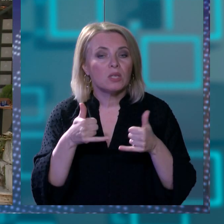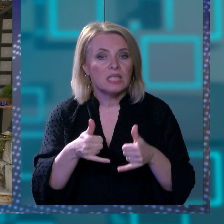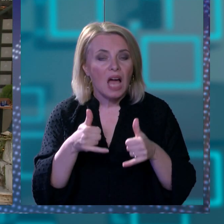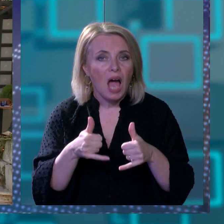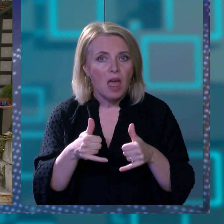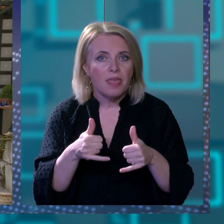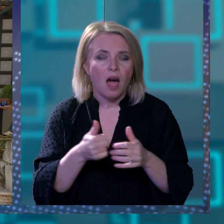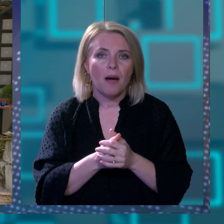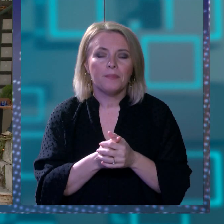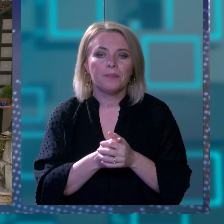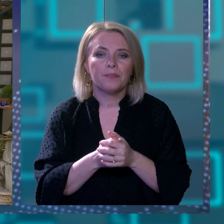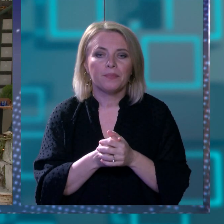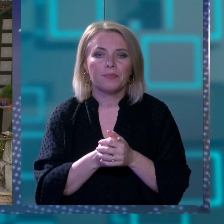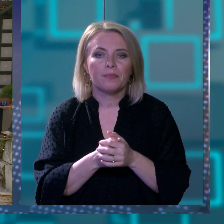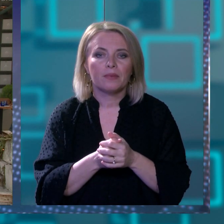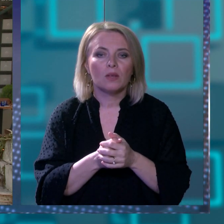sada trenutno na